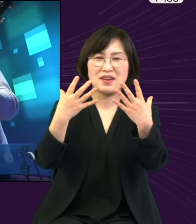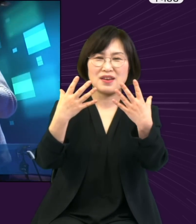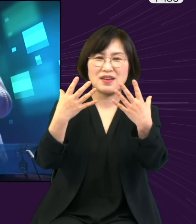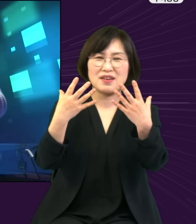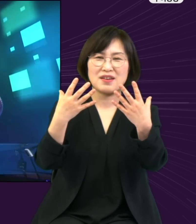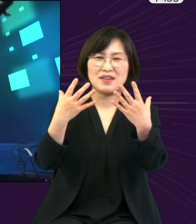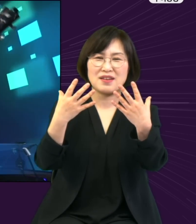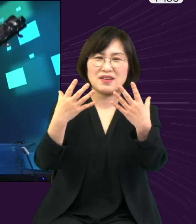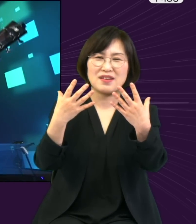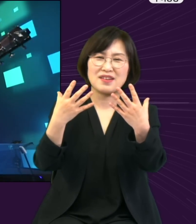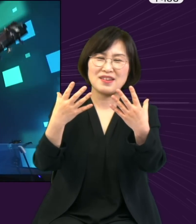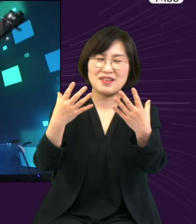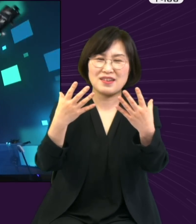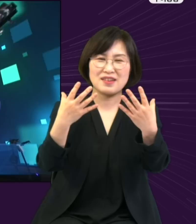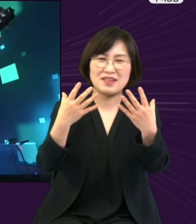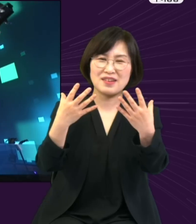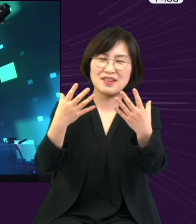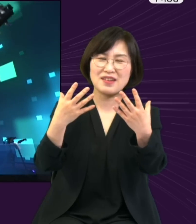임하소서